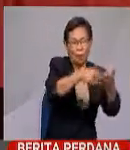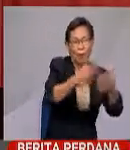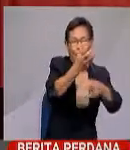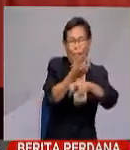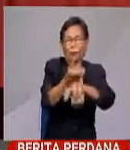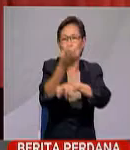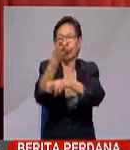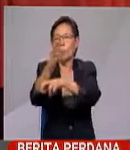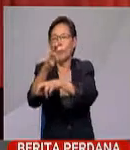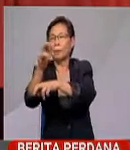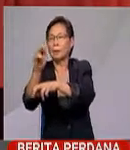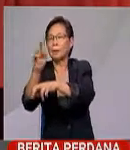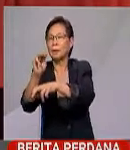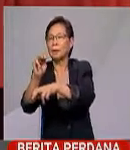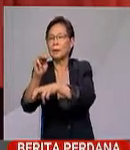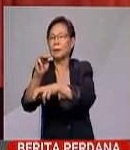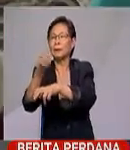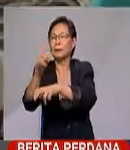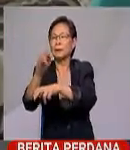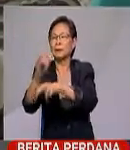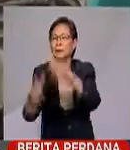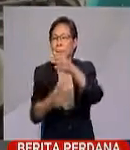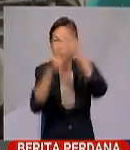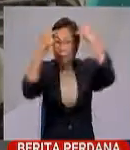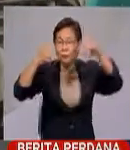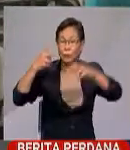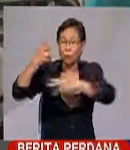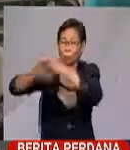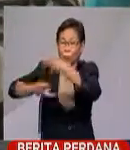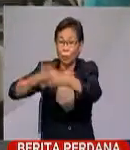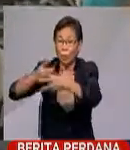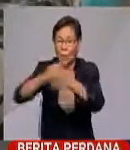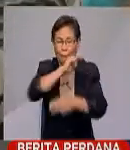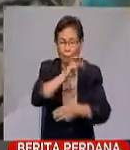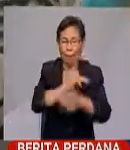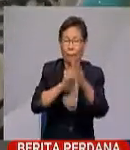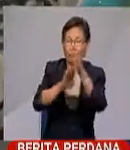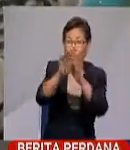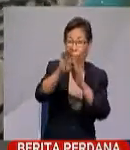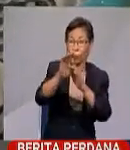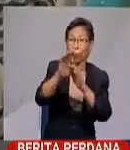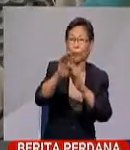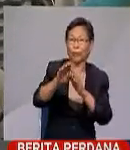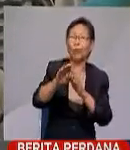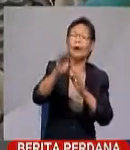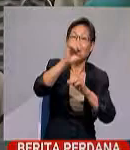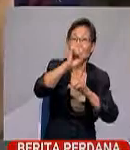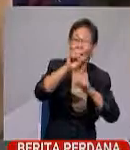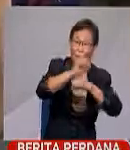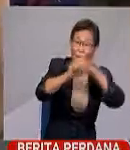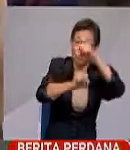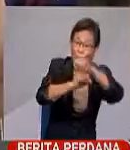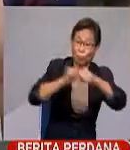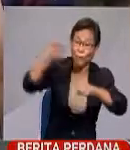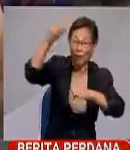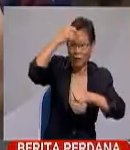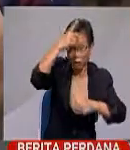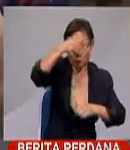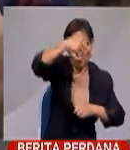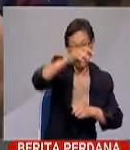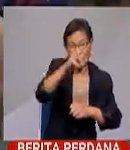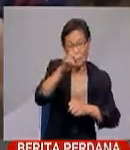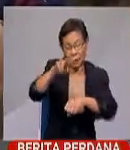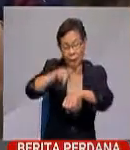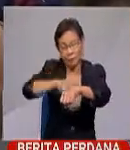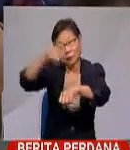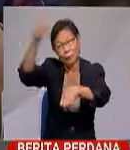14, Kimanis. Sementara itu, Naib Presiden Warisan yang juga Menteri Pembangunan Infrastruktur Sabah, Dato' Peter Anthony, ketika